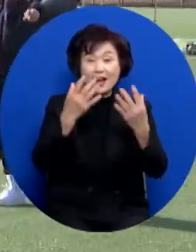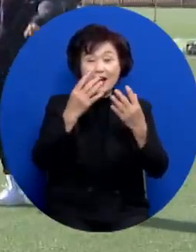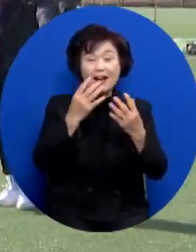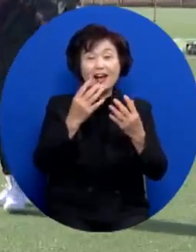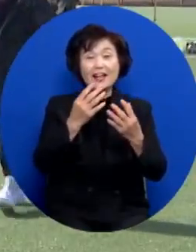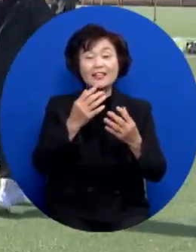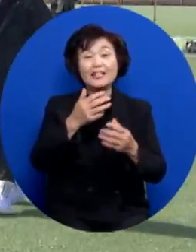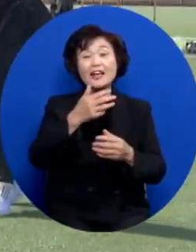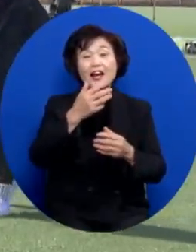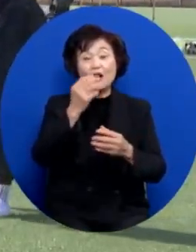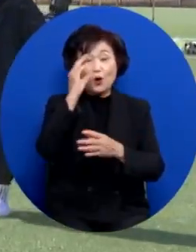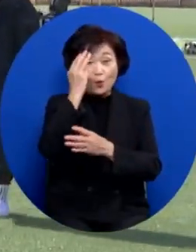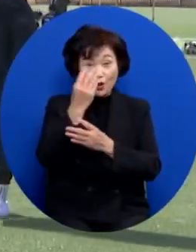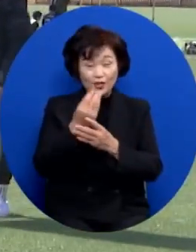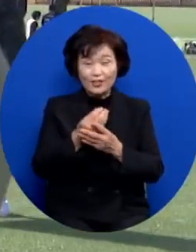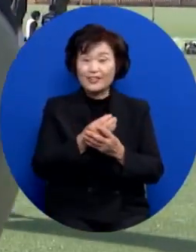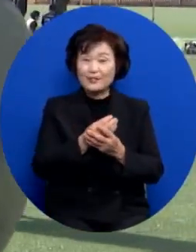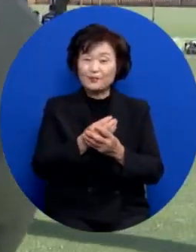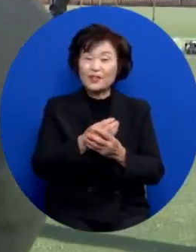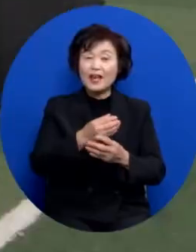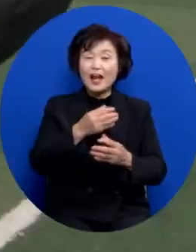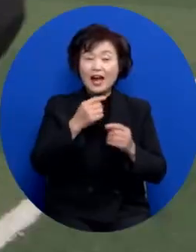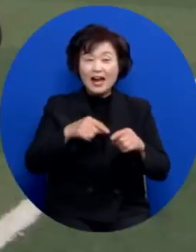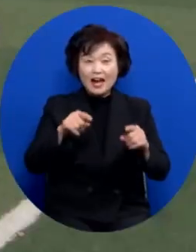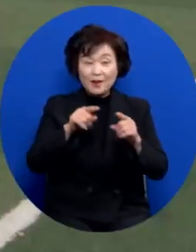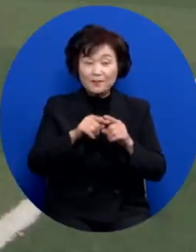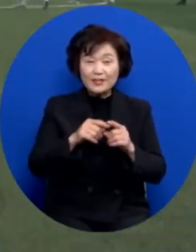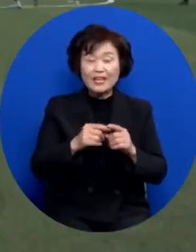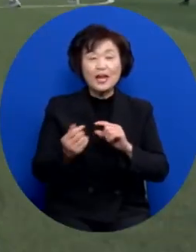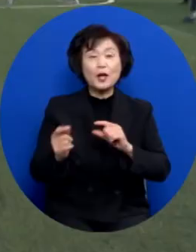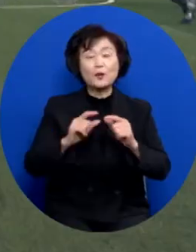땀 흘리고 같이 어울리며 청년 공동체의